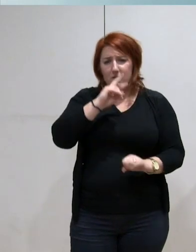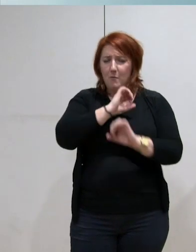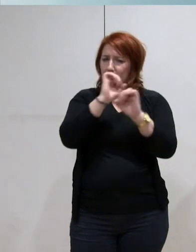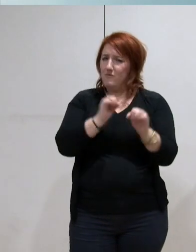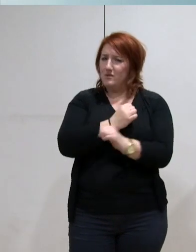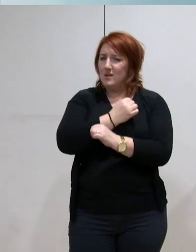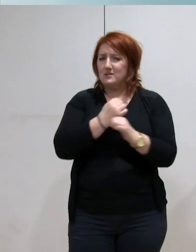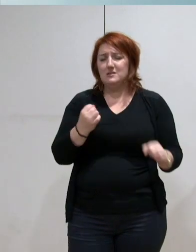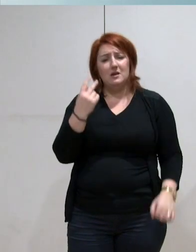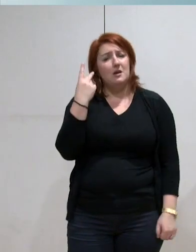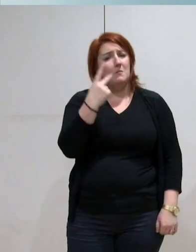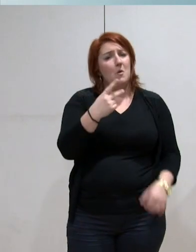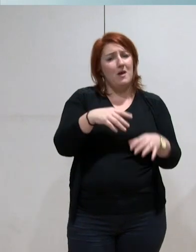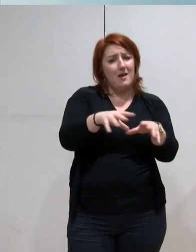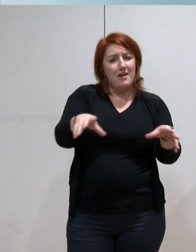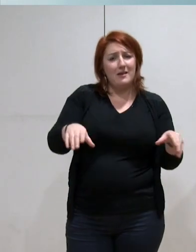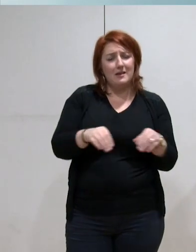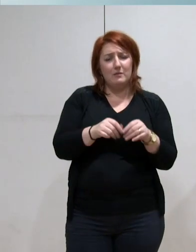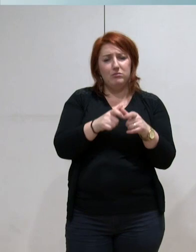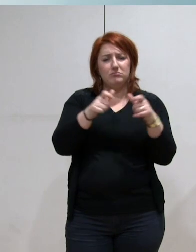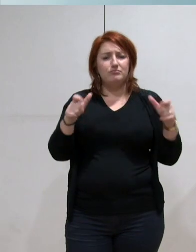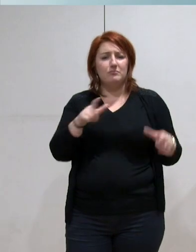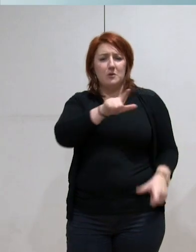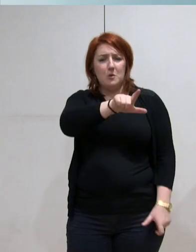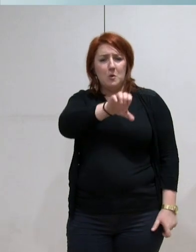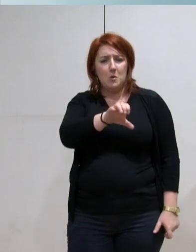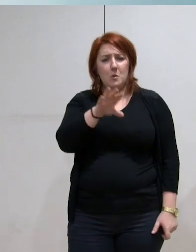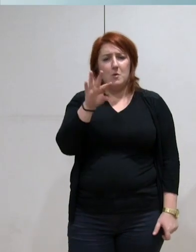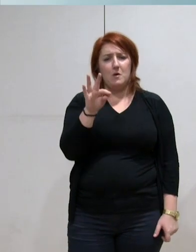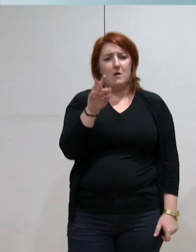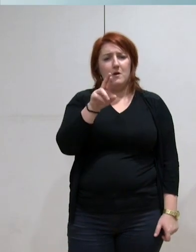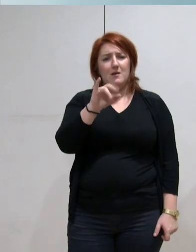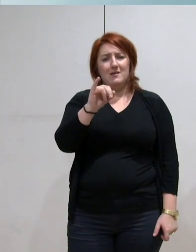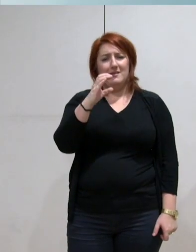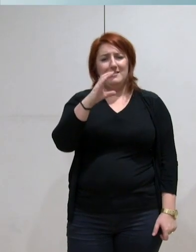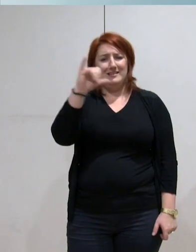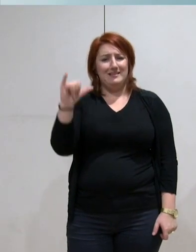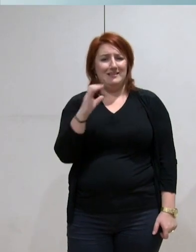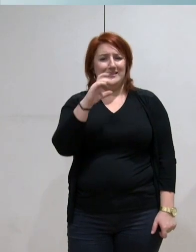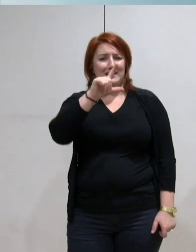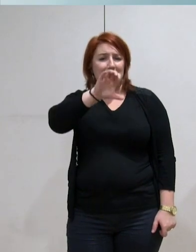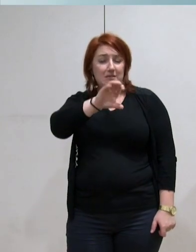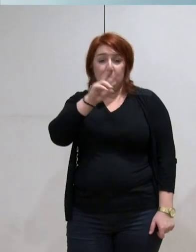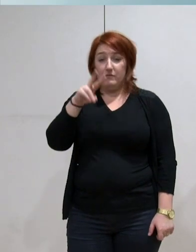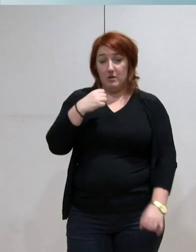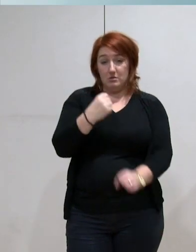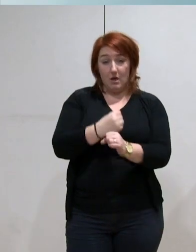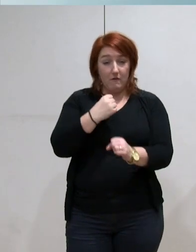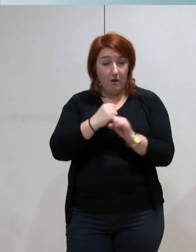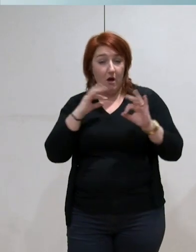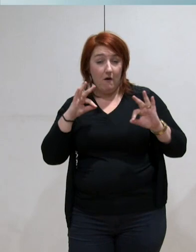fantastique de l'équipe du tricycle qui a fait un boulot remarquable dans dans le en matière de spectacle